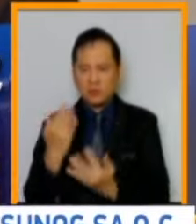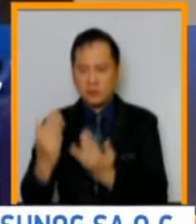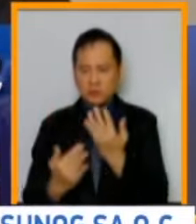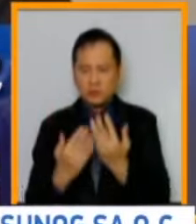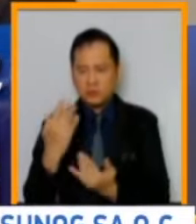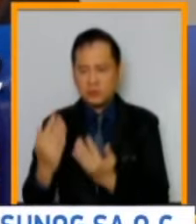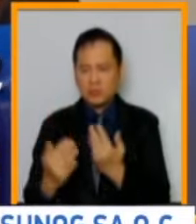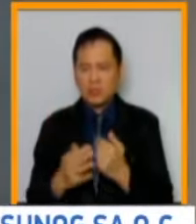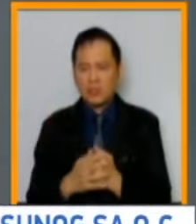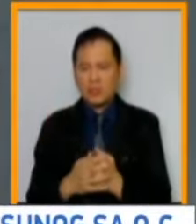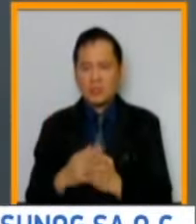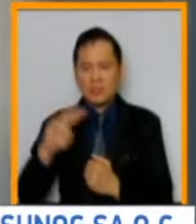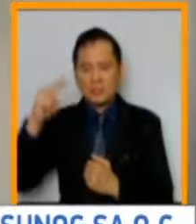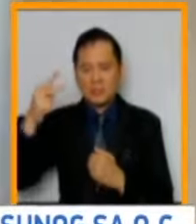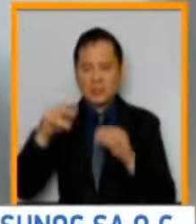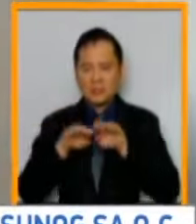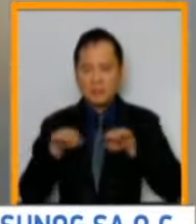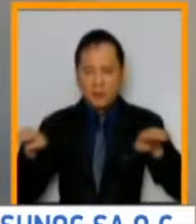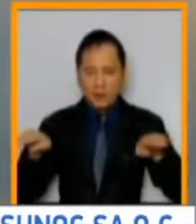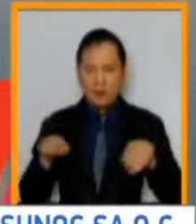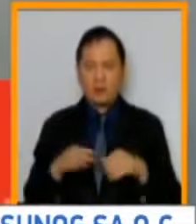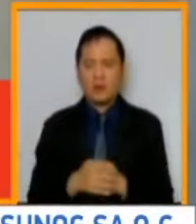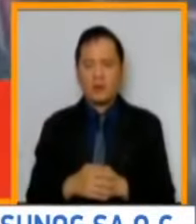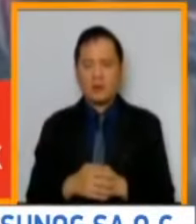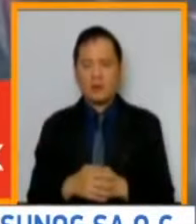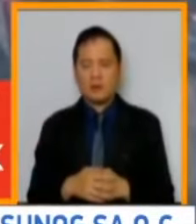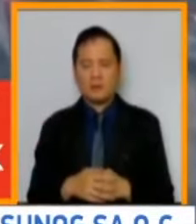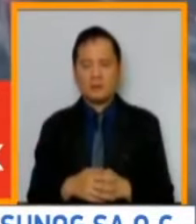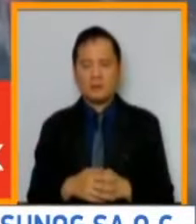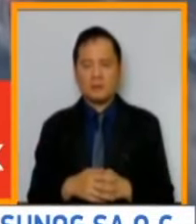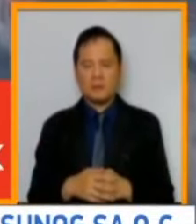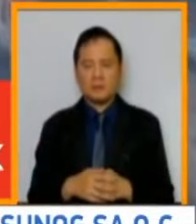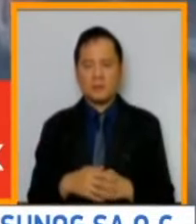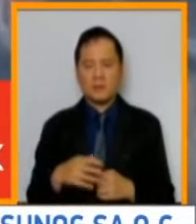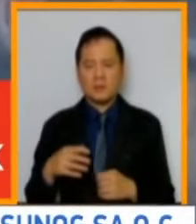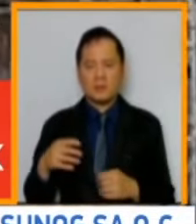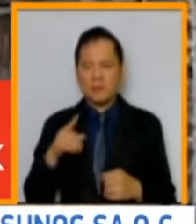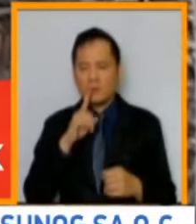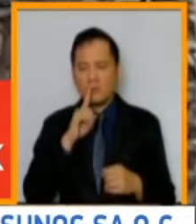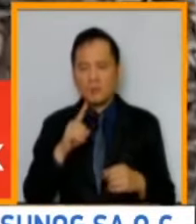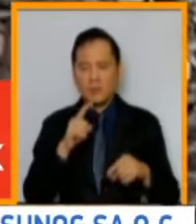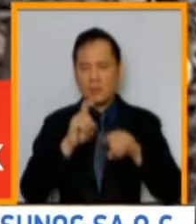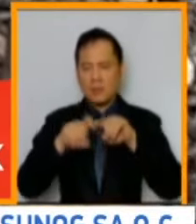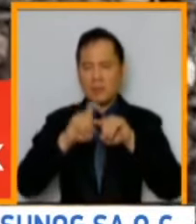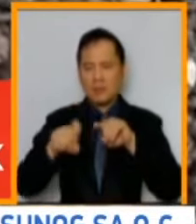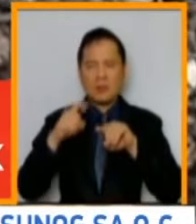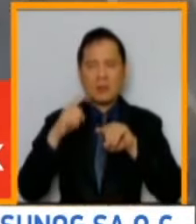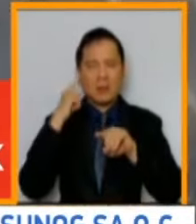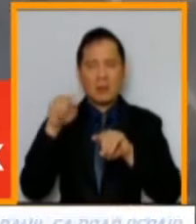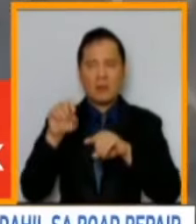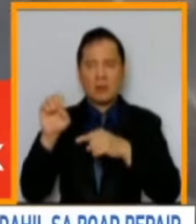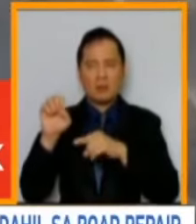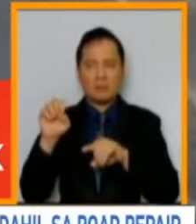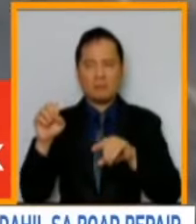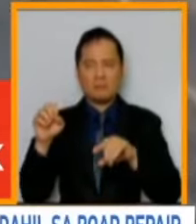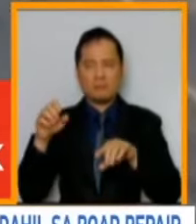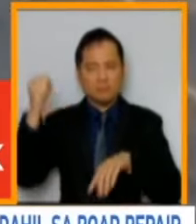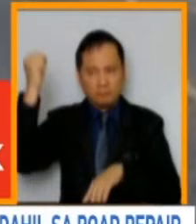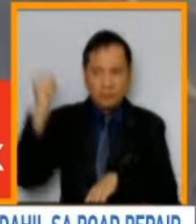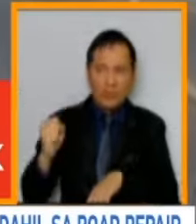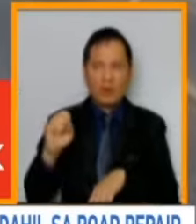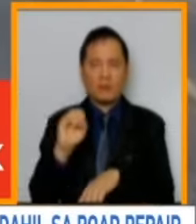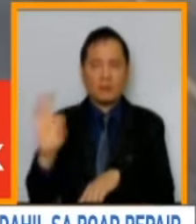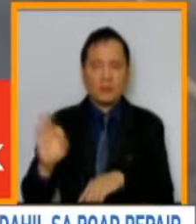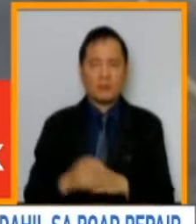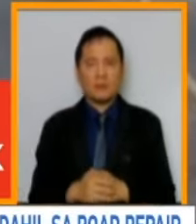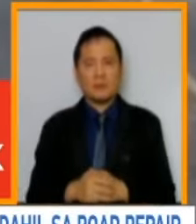ang breaker. Ayon sa investigasyon, dalawang bata ang napag-alamang naglaro ng lighter na posibleng pinagsimula ng apoy.